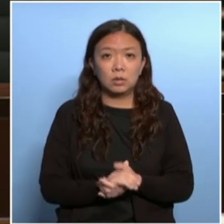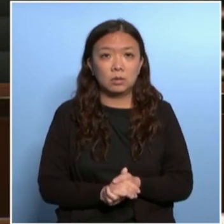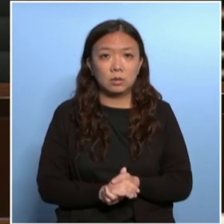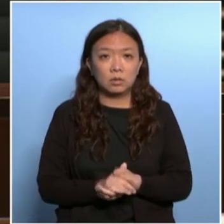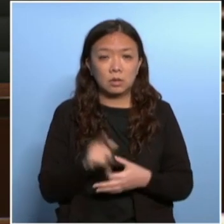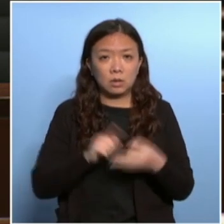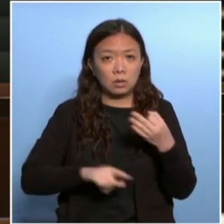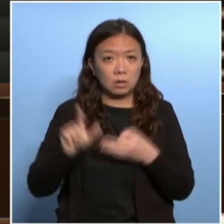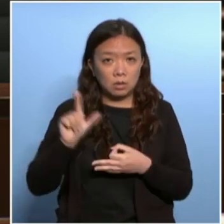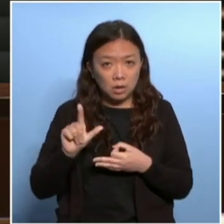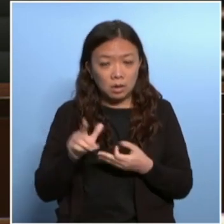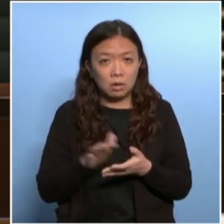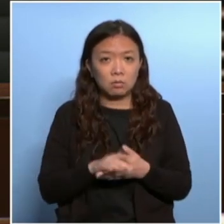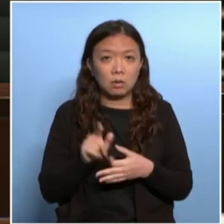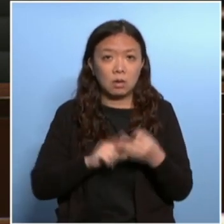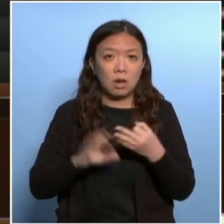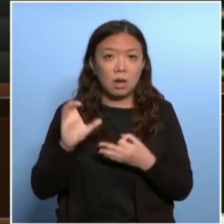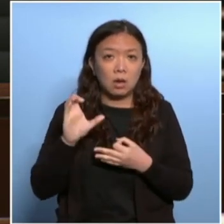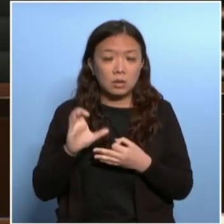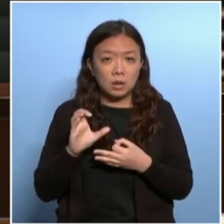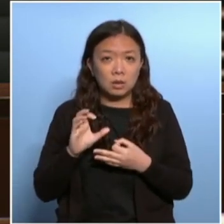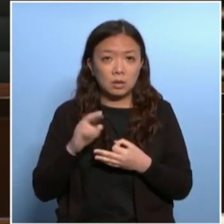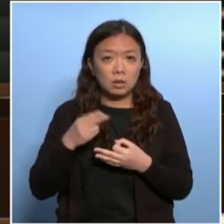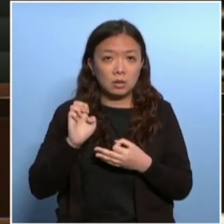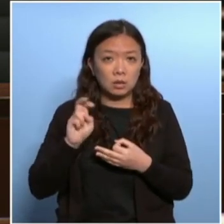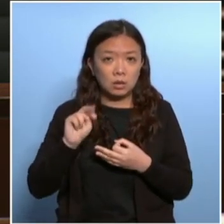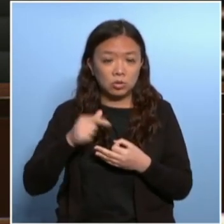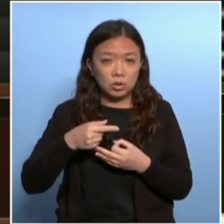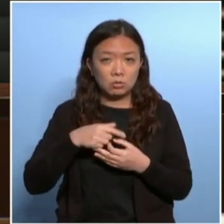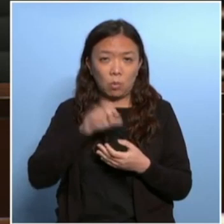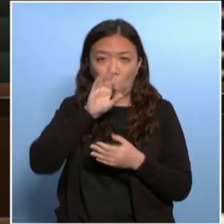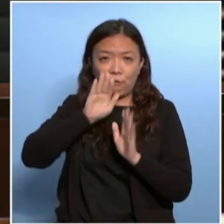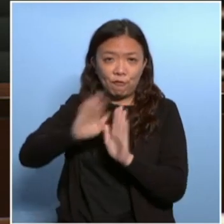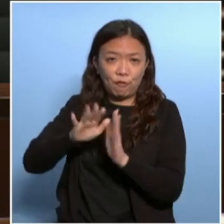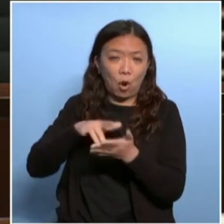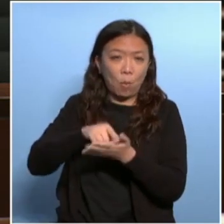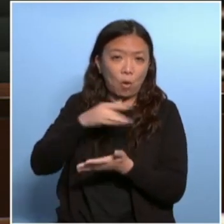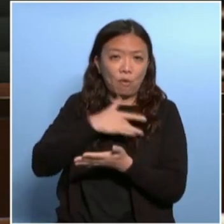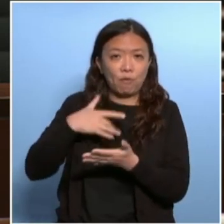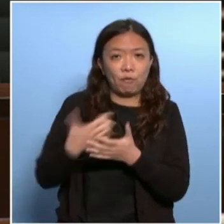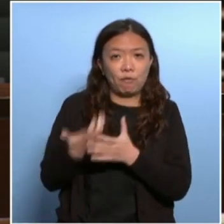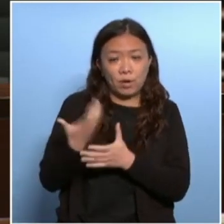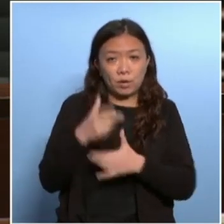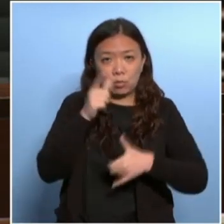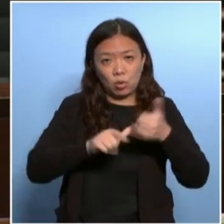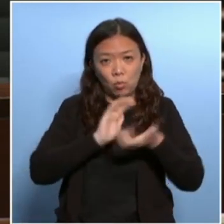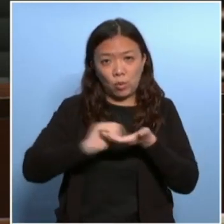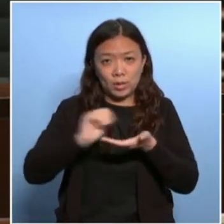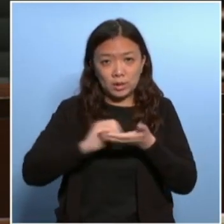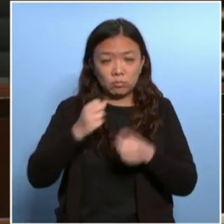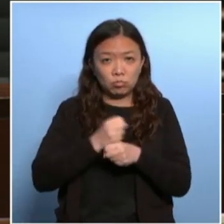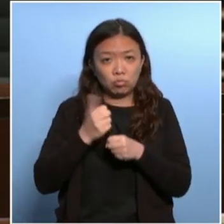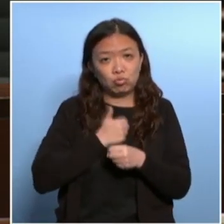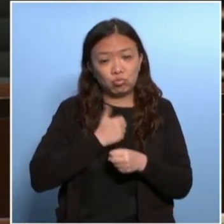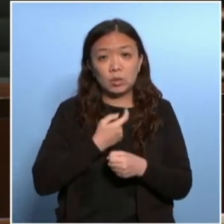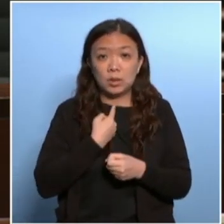李慧瓊同埋鄭永信呢，就話預防武漢肺炎個人衛生要做足，呢張 poster